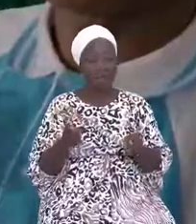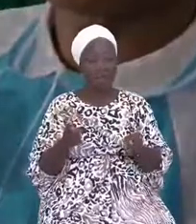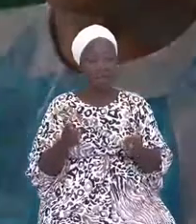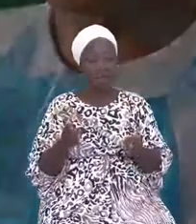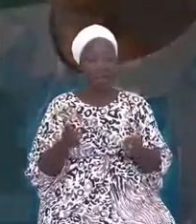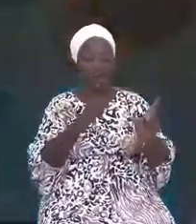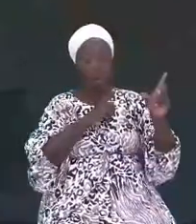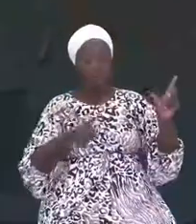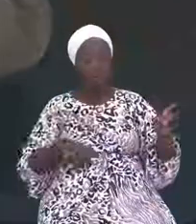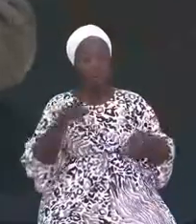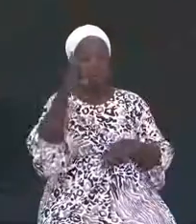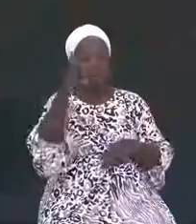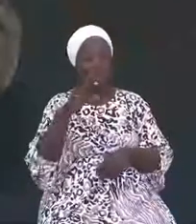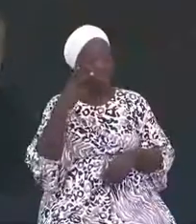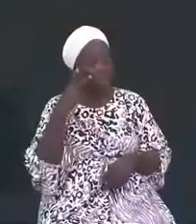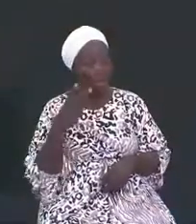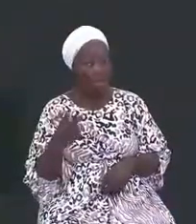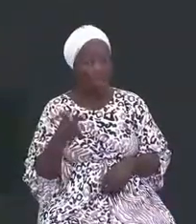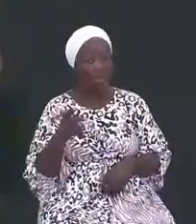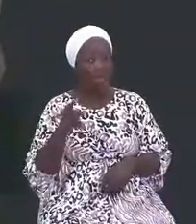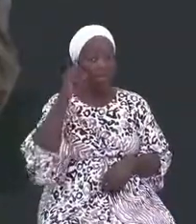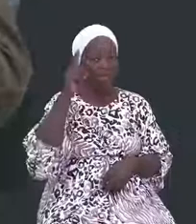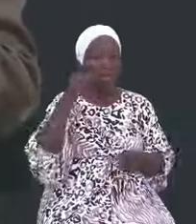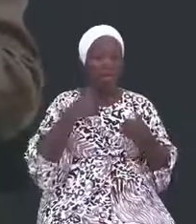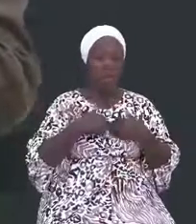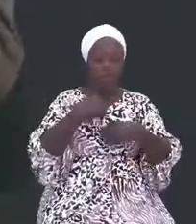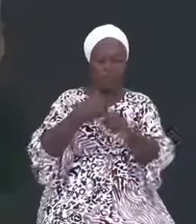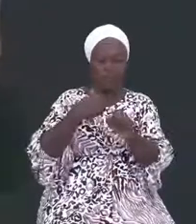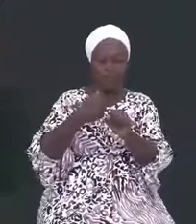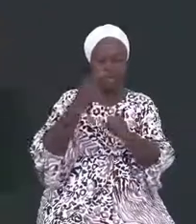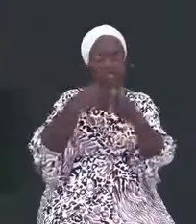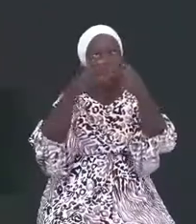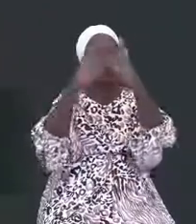éternel, voici, tu as fait les cieux et la terre.